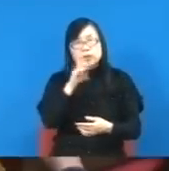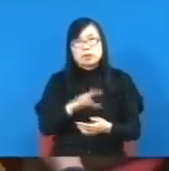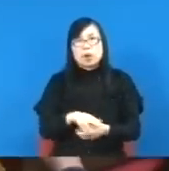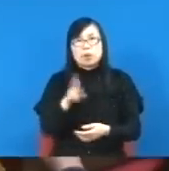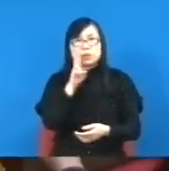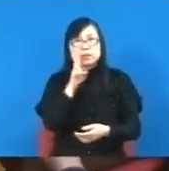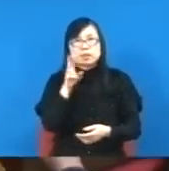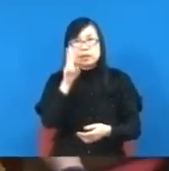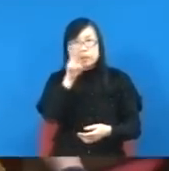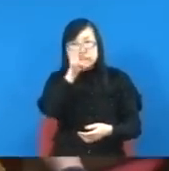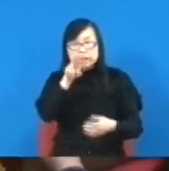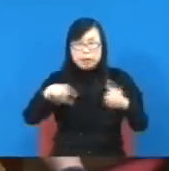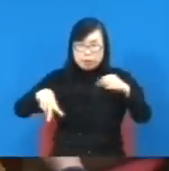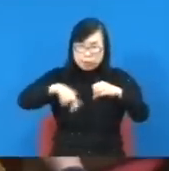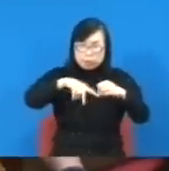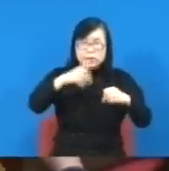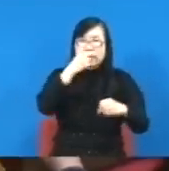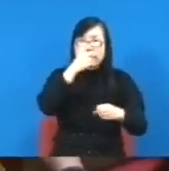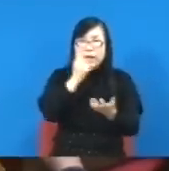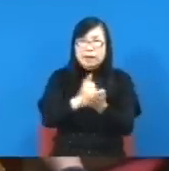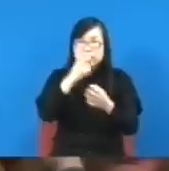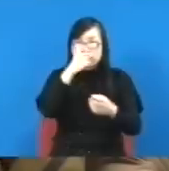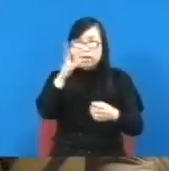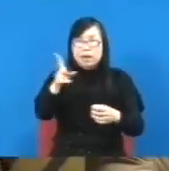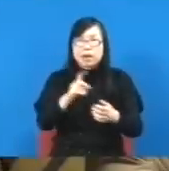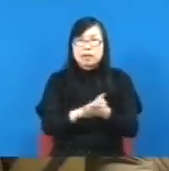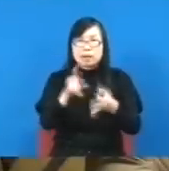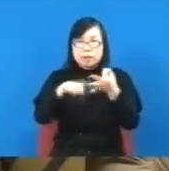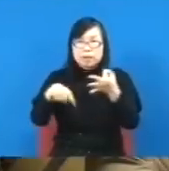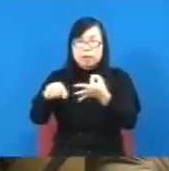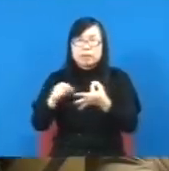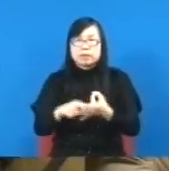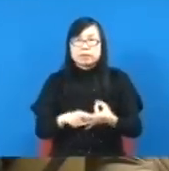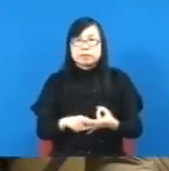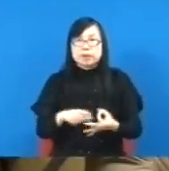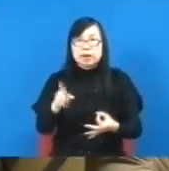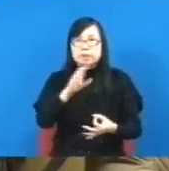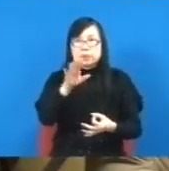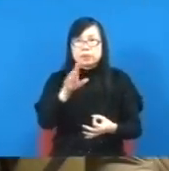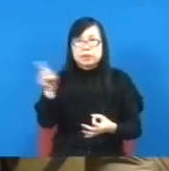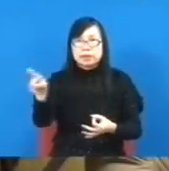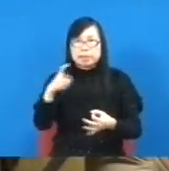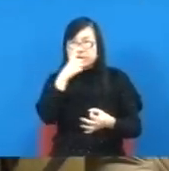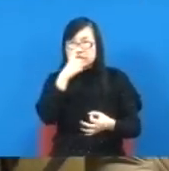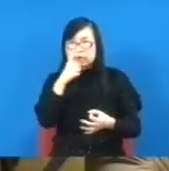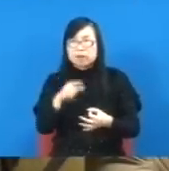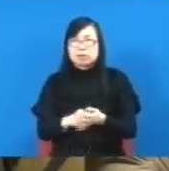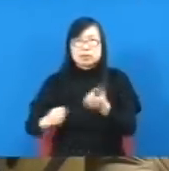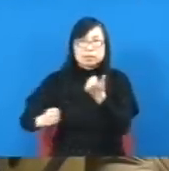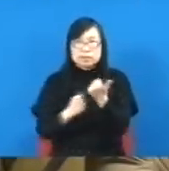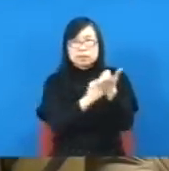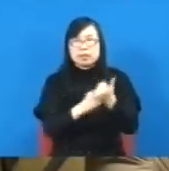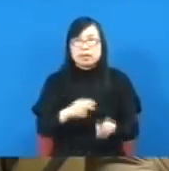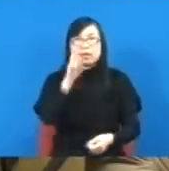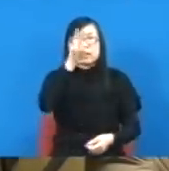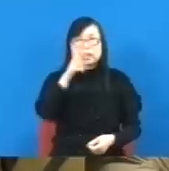波咁樣？喂，如果你喺英國睇波，喂，你係曼聯啊，利物浦唔會講我。你用唔用英？你係咪英國等先？係。黐咁啊！